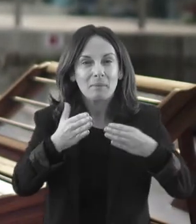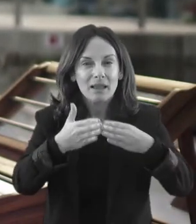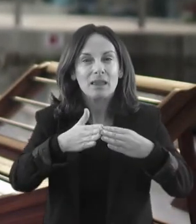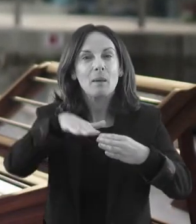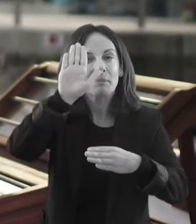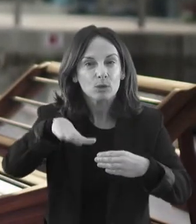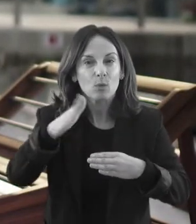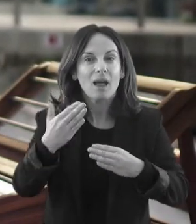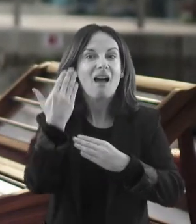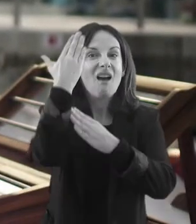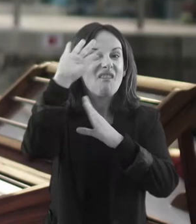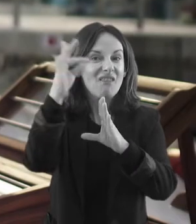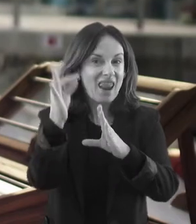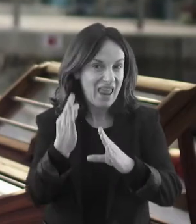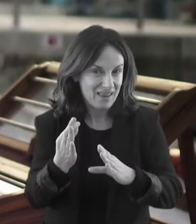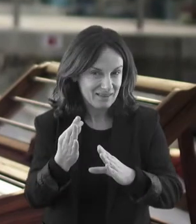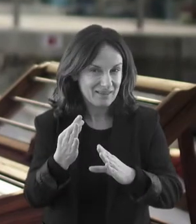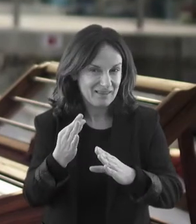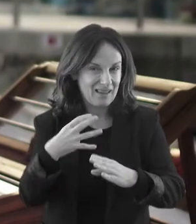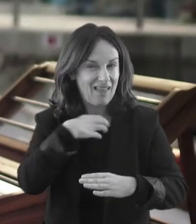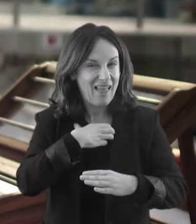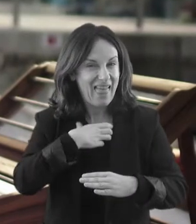calafats, velers, i